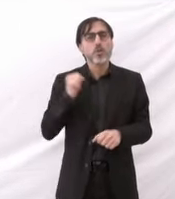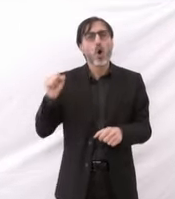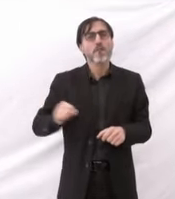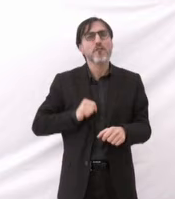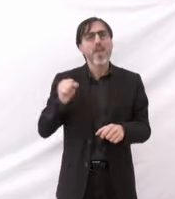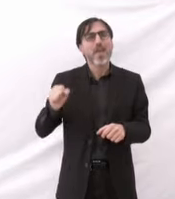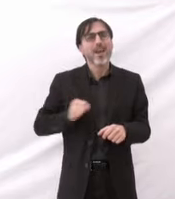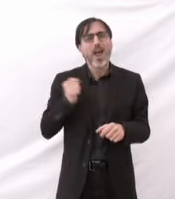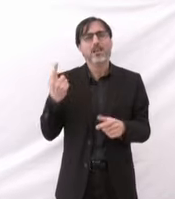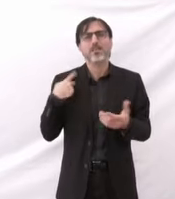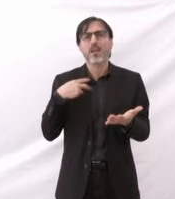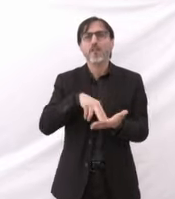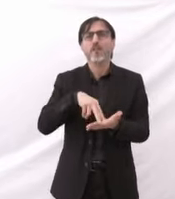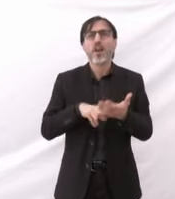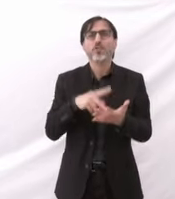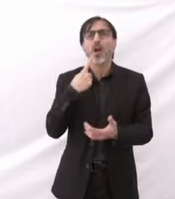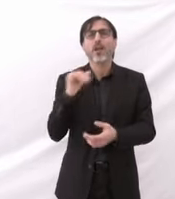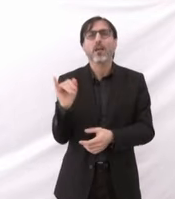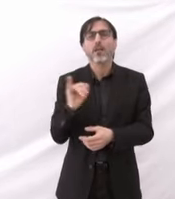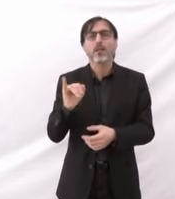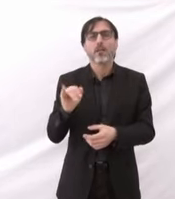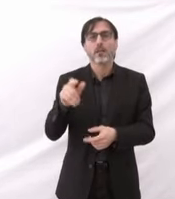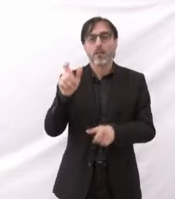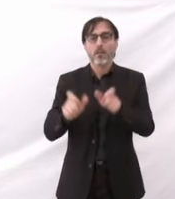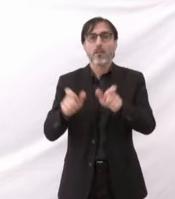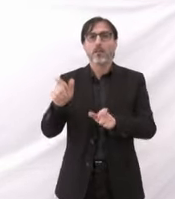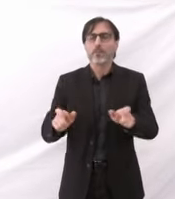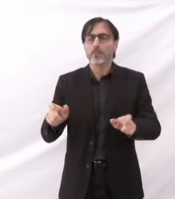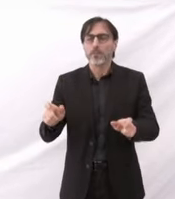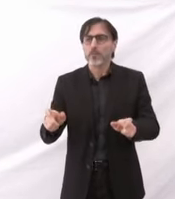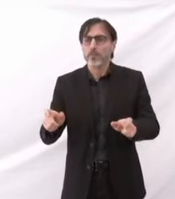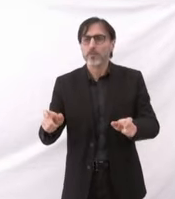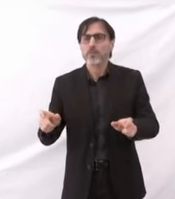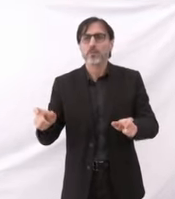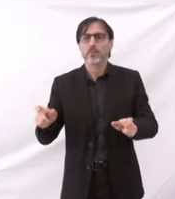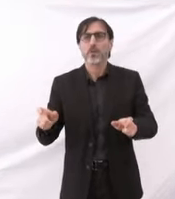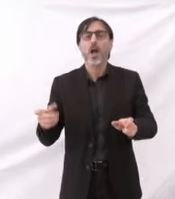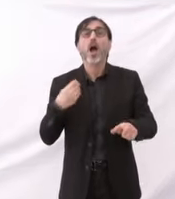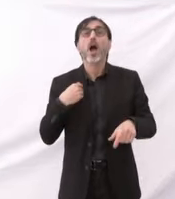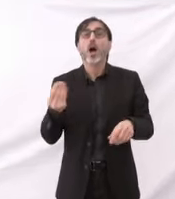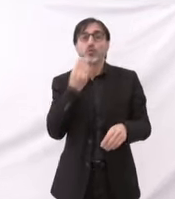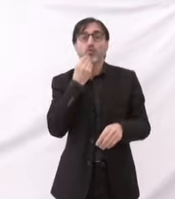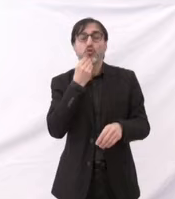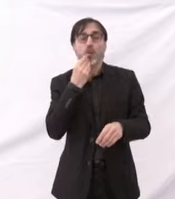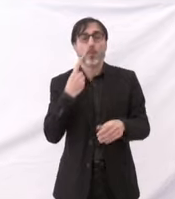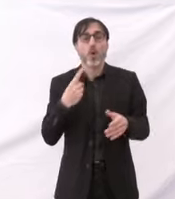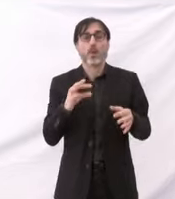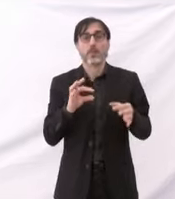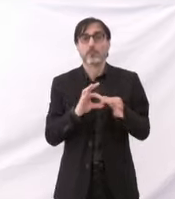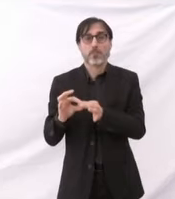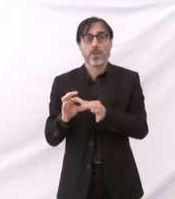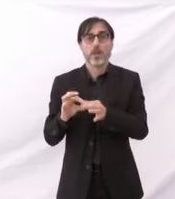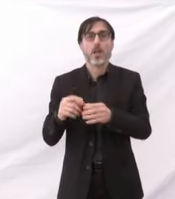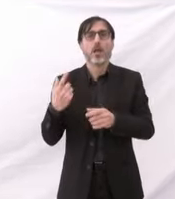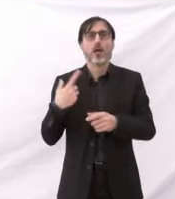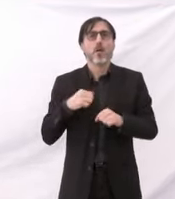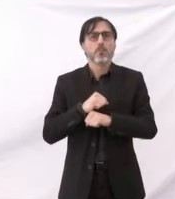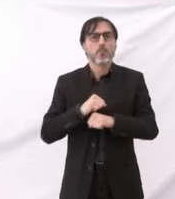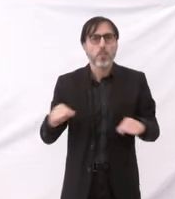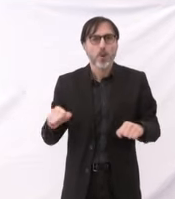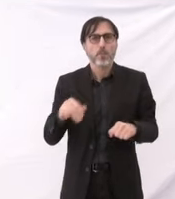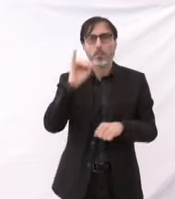della fragilità di chi vive le dipendenze dal cibo, le anoressie, le